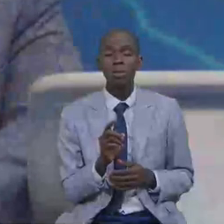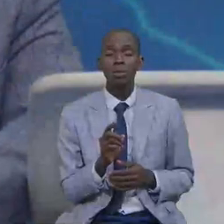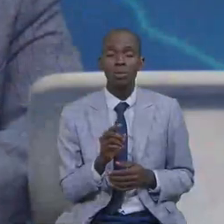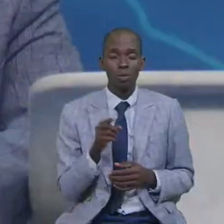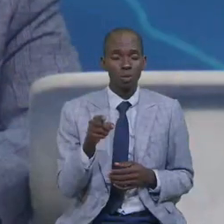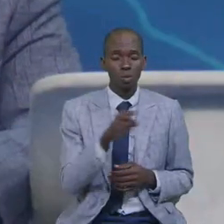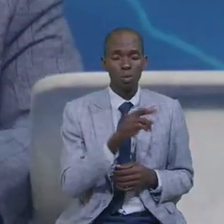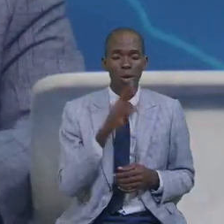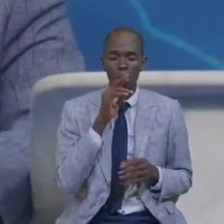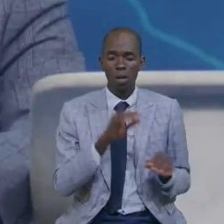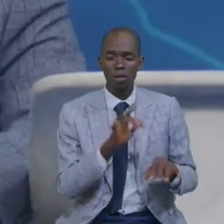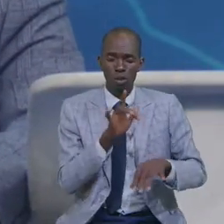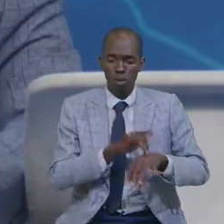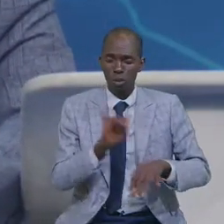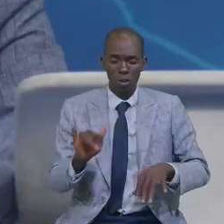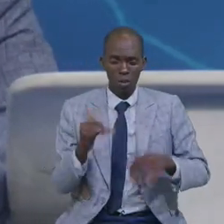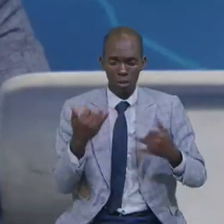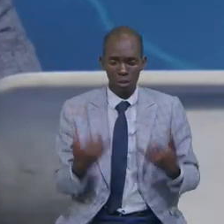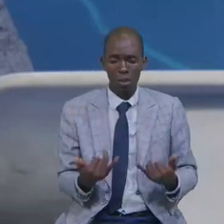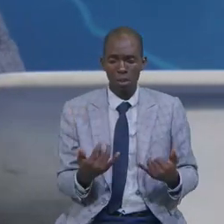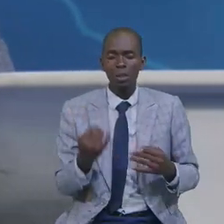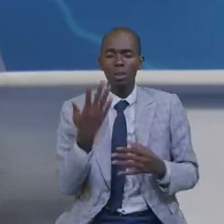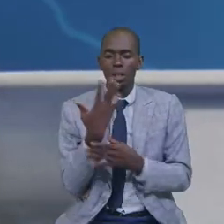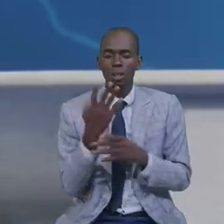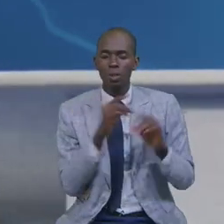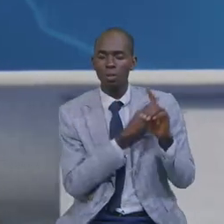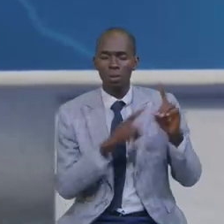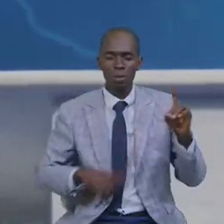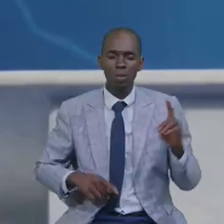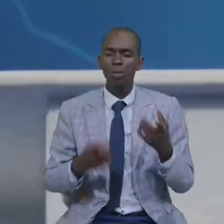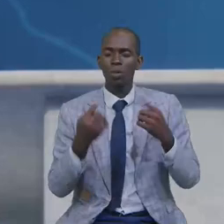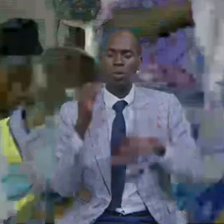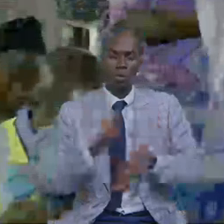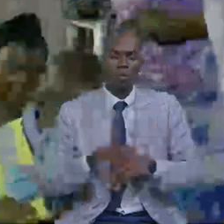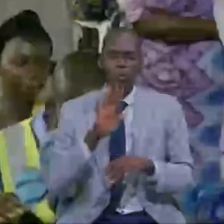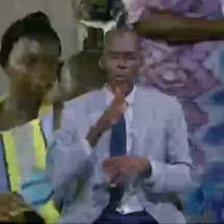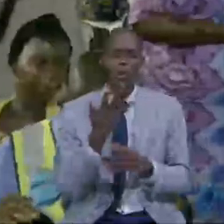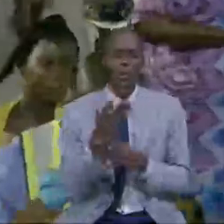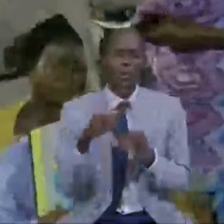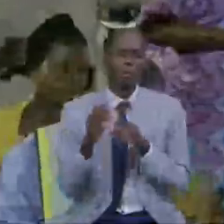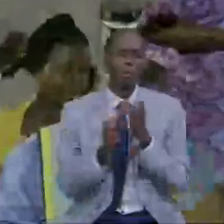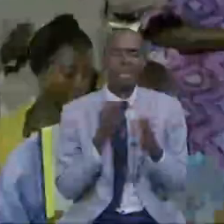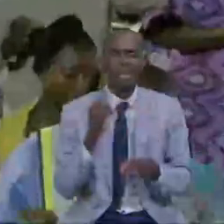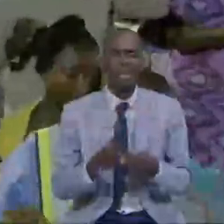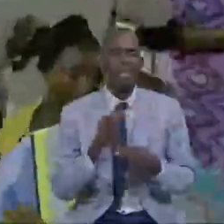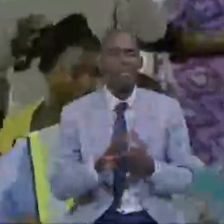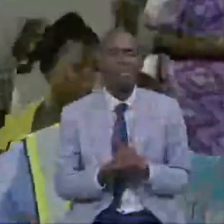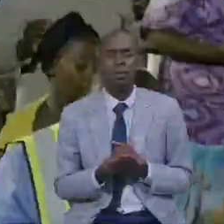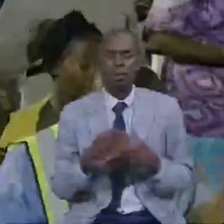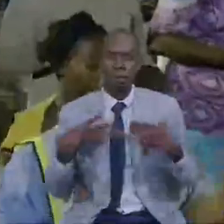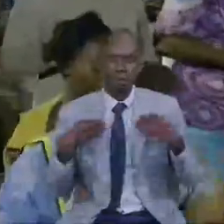là où vous avez la même imposée la main du Seigneur vient sur cette main